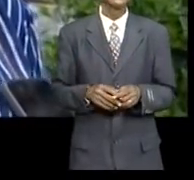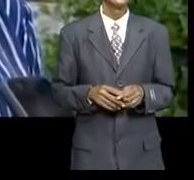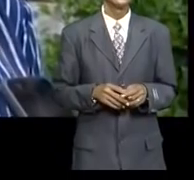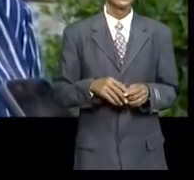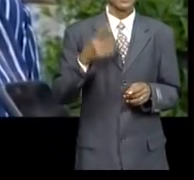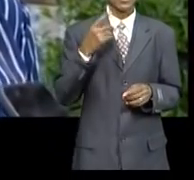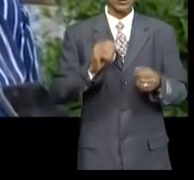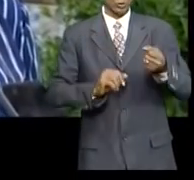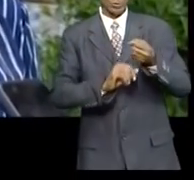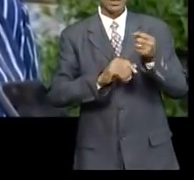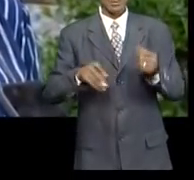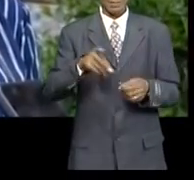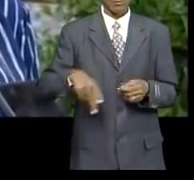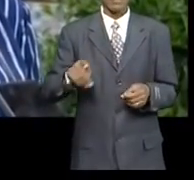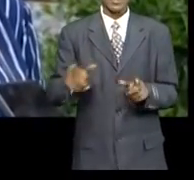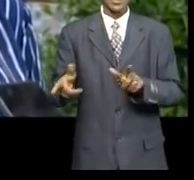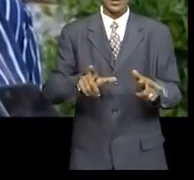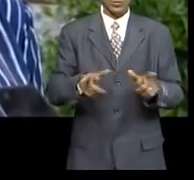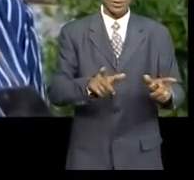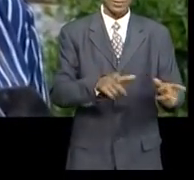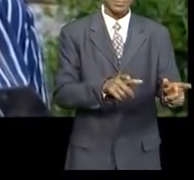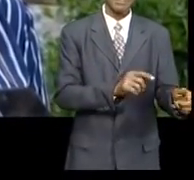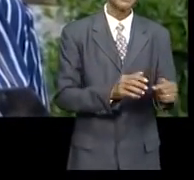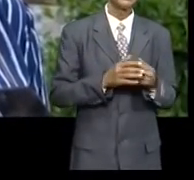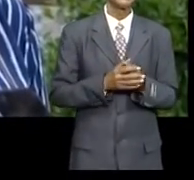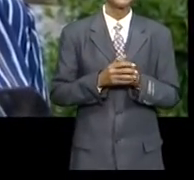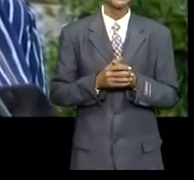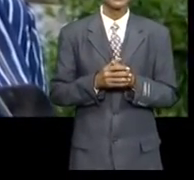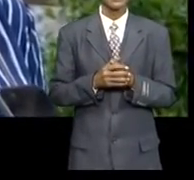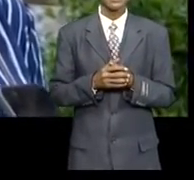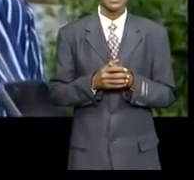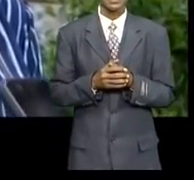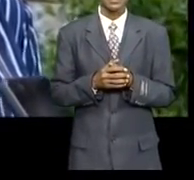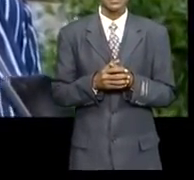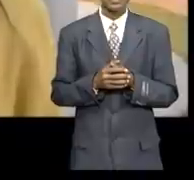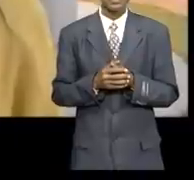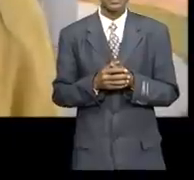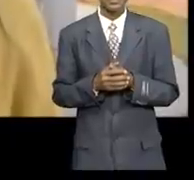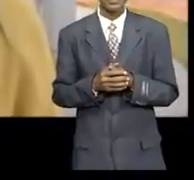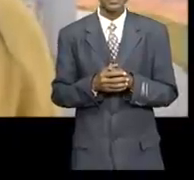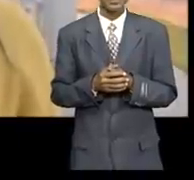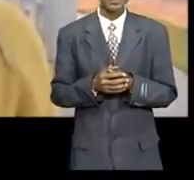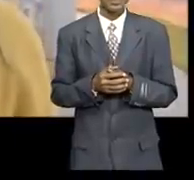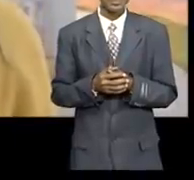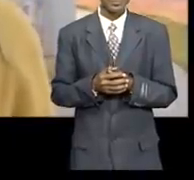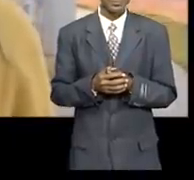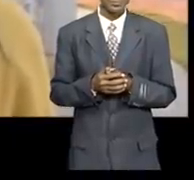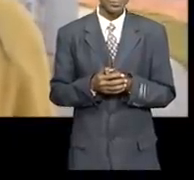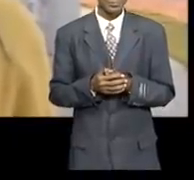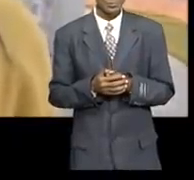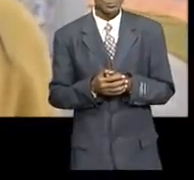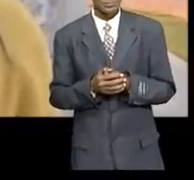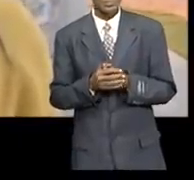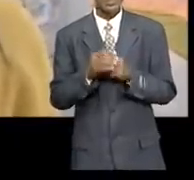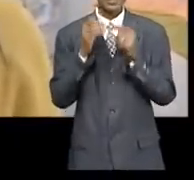très rapidement une solution à ces conflits fonciers qui entravent un peu le développement de la province. Ben, elle a été louable, nous avons